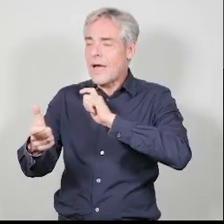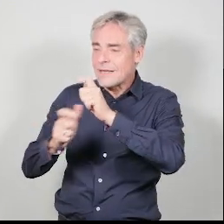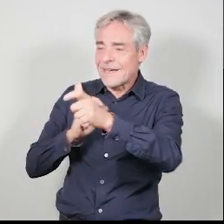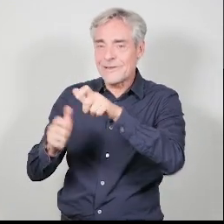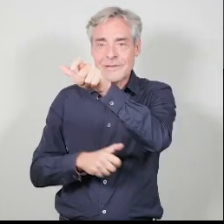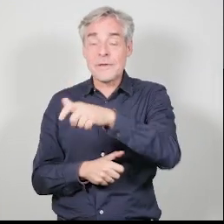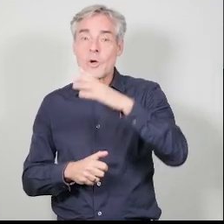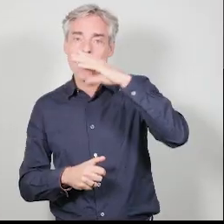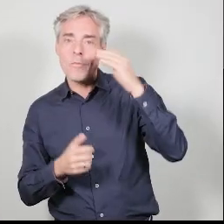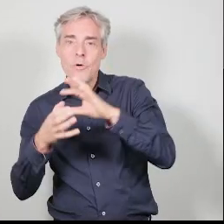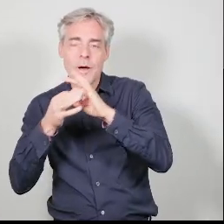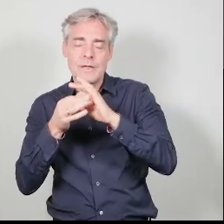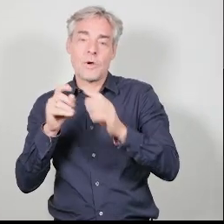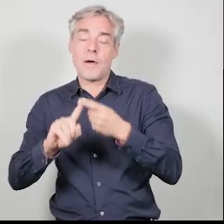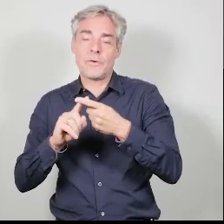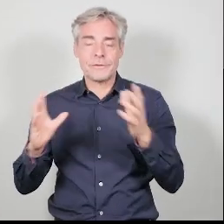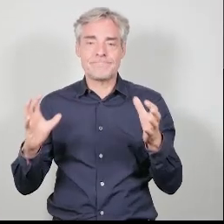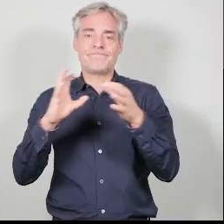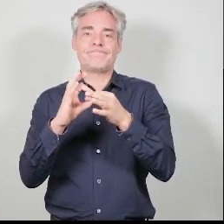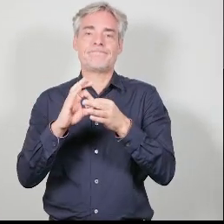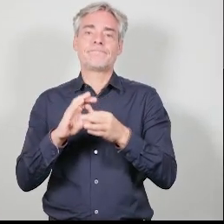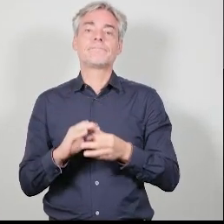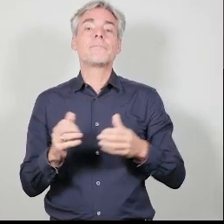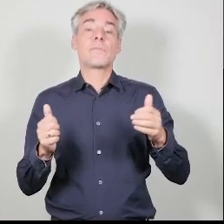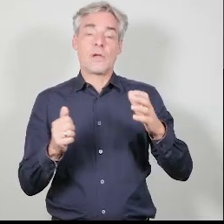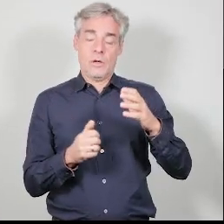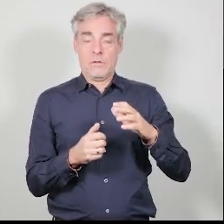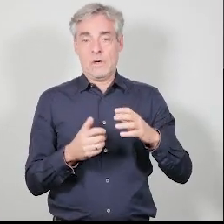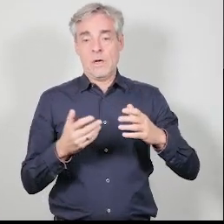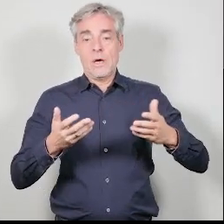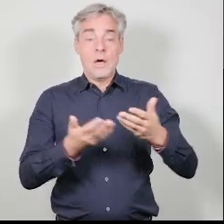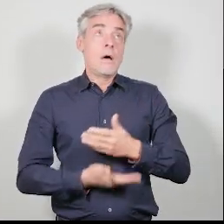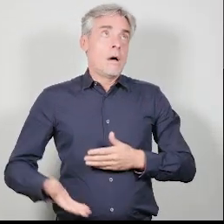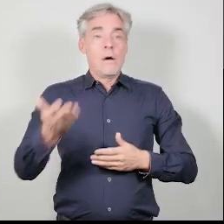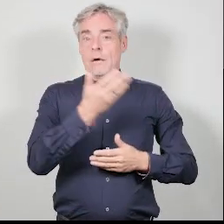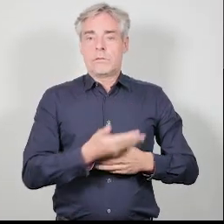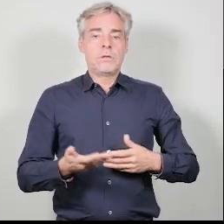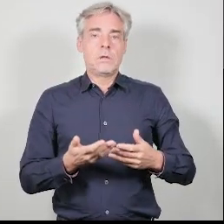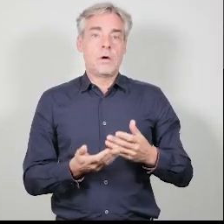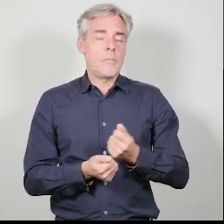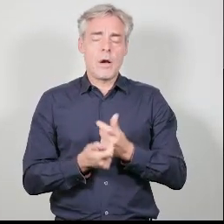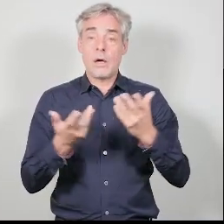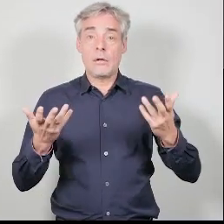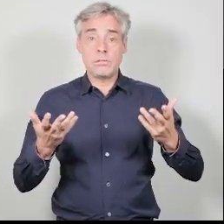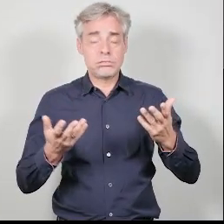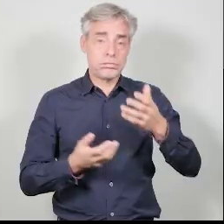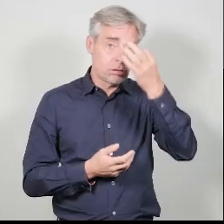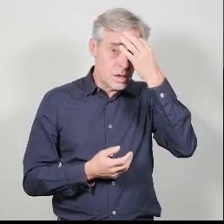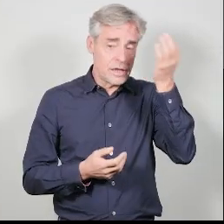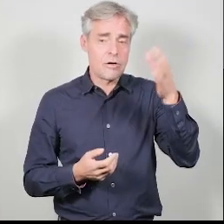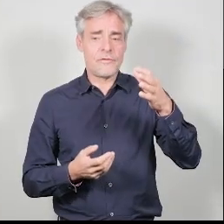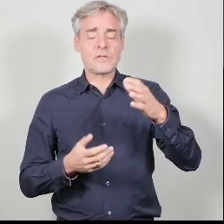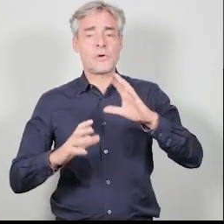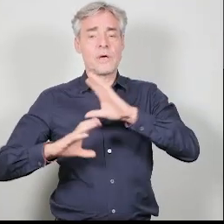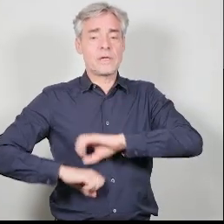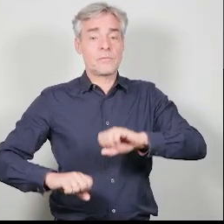avec les personnes qu'elles accompagnent. Donc on a vraiment autour de nous un méandre d'innovation,